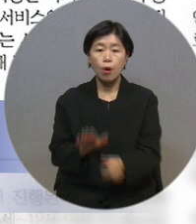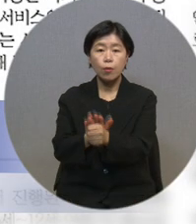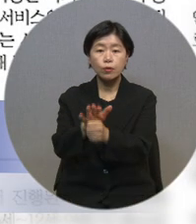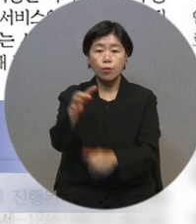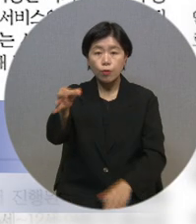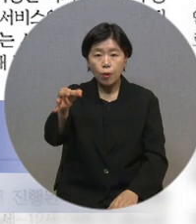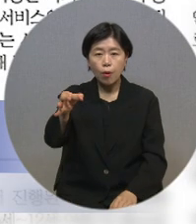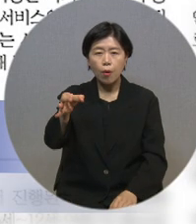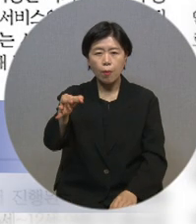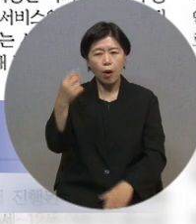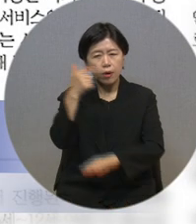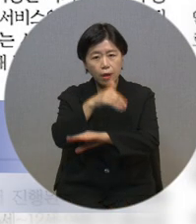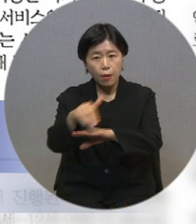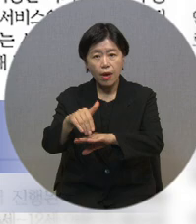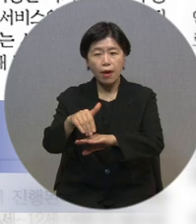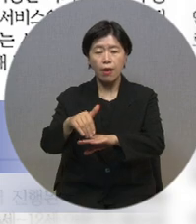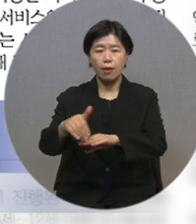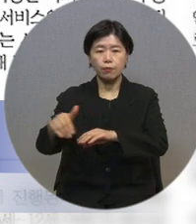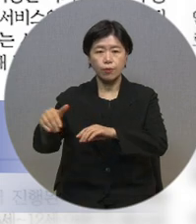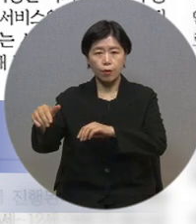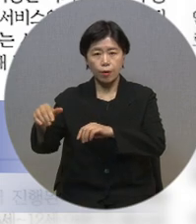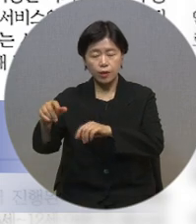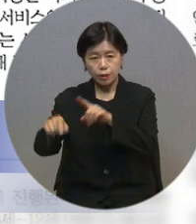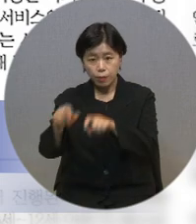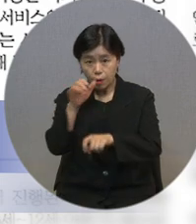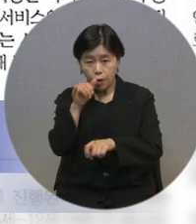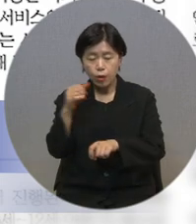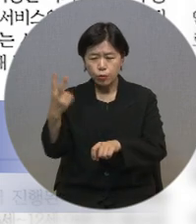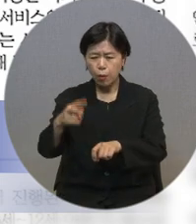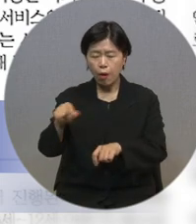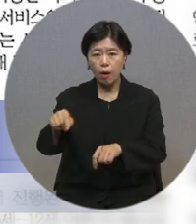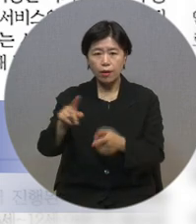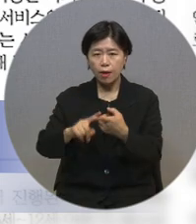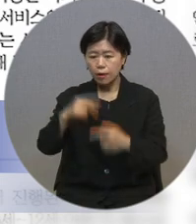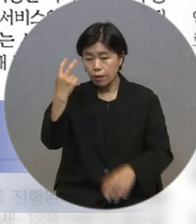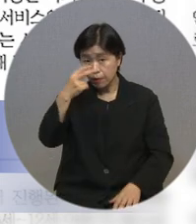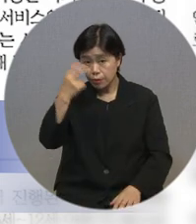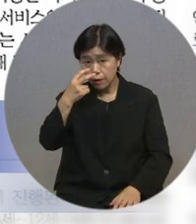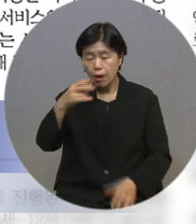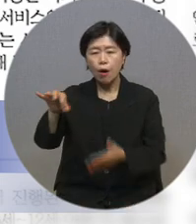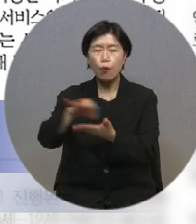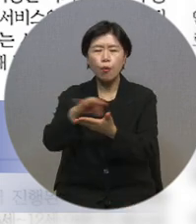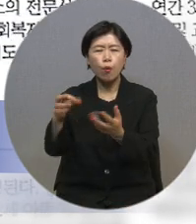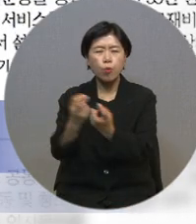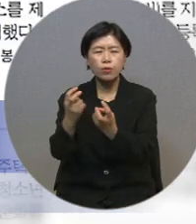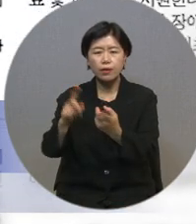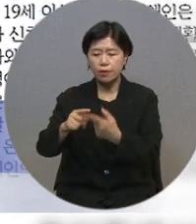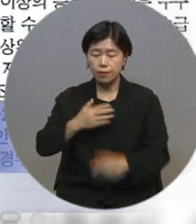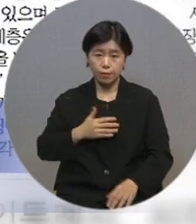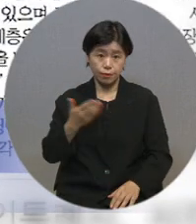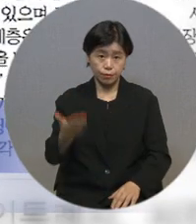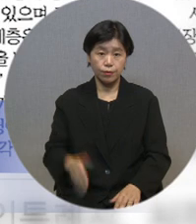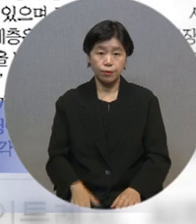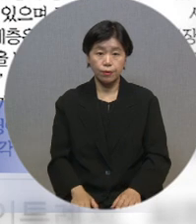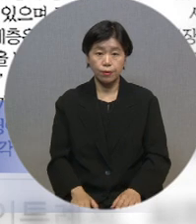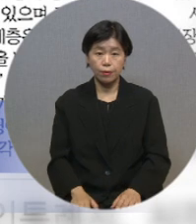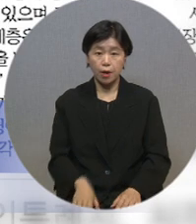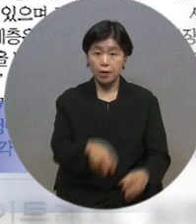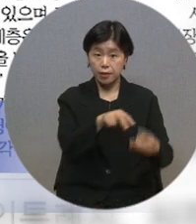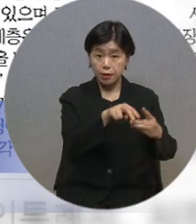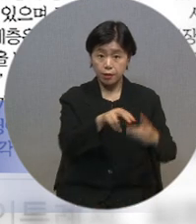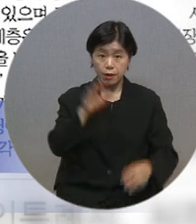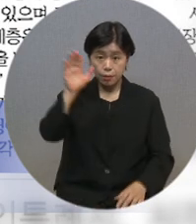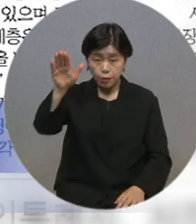편성과 집행 지출 실무 감사 지적사례 등 회계 실무에 대한 내용으로 진행됐습니다 누림센터는